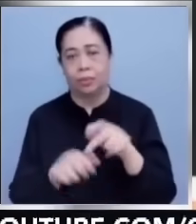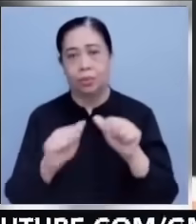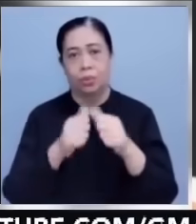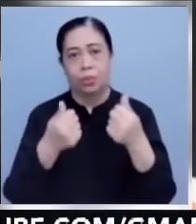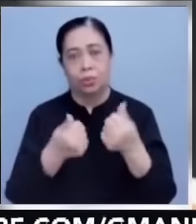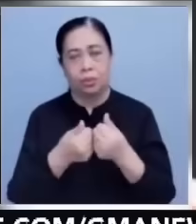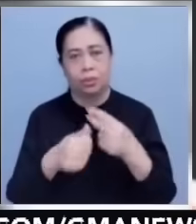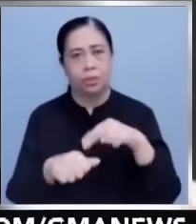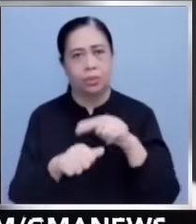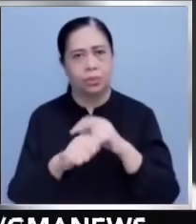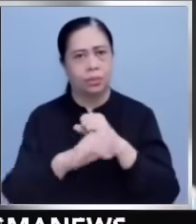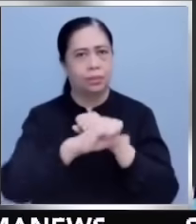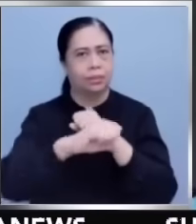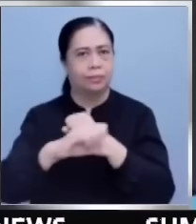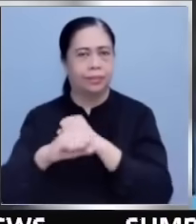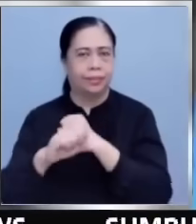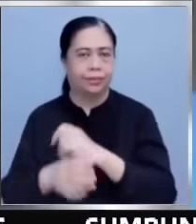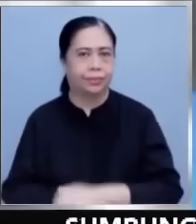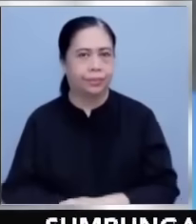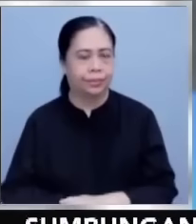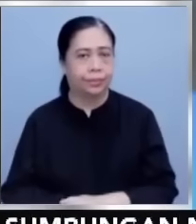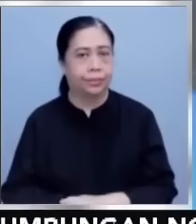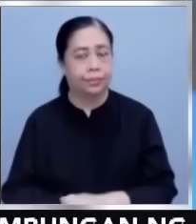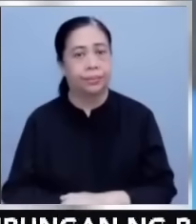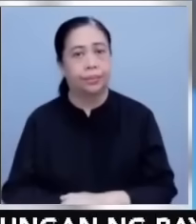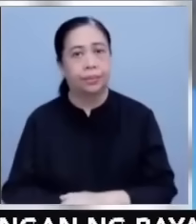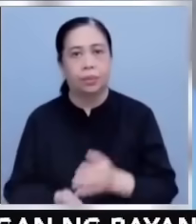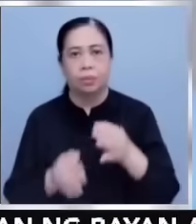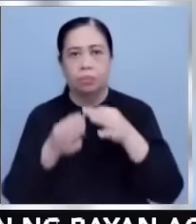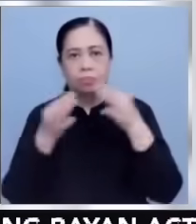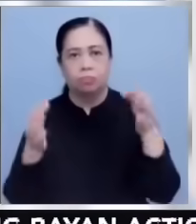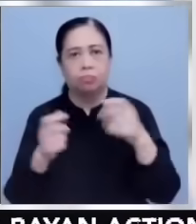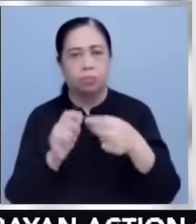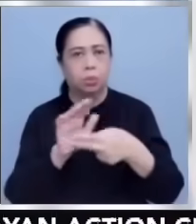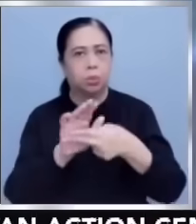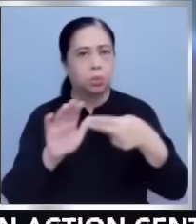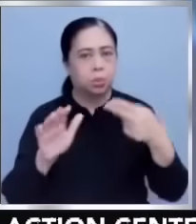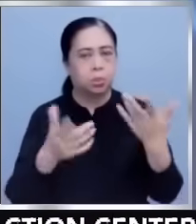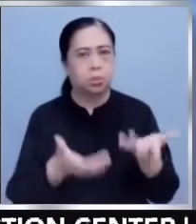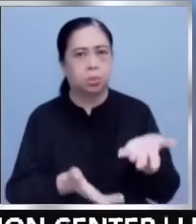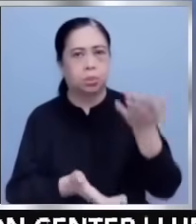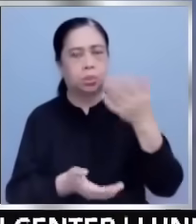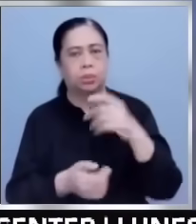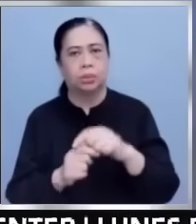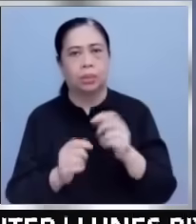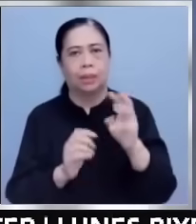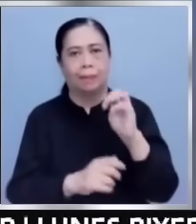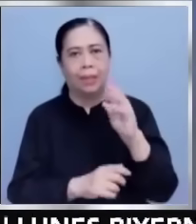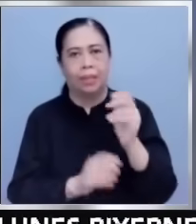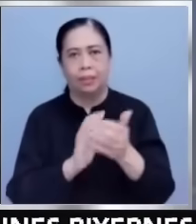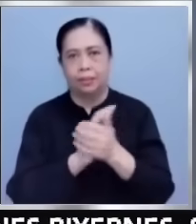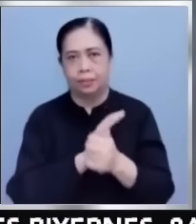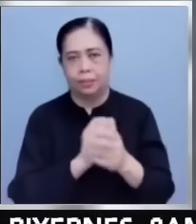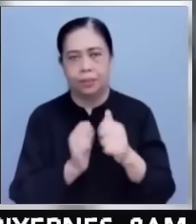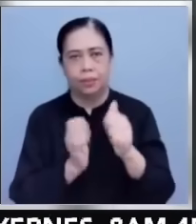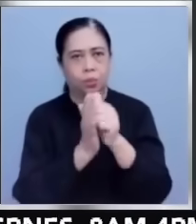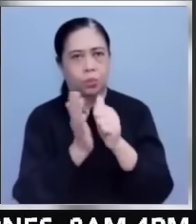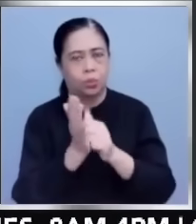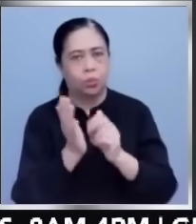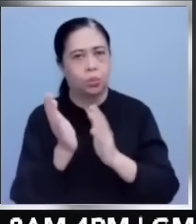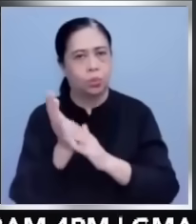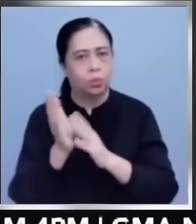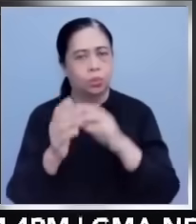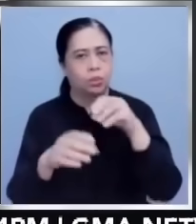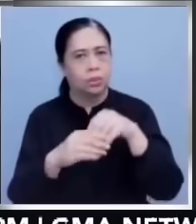National Advertisers. Mga tanyag na jury ng brand luminaries, media experts, academe at respetadong